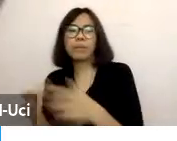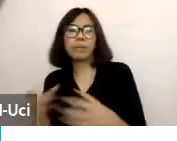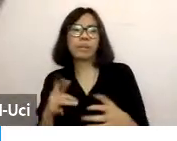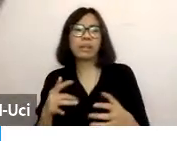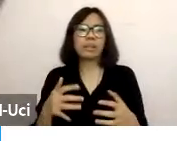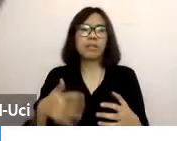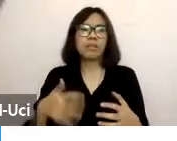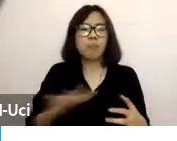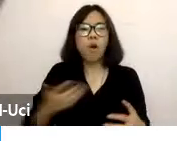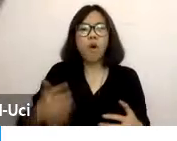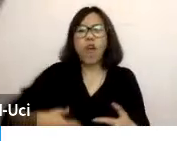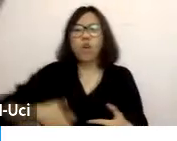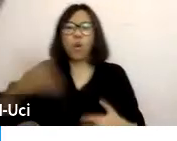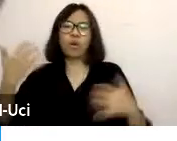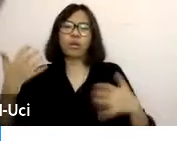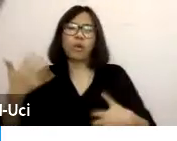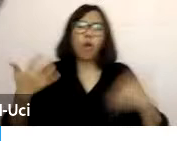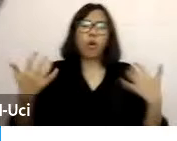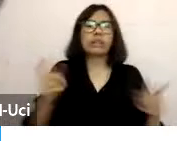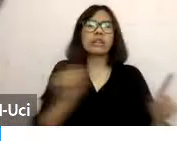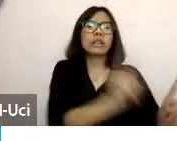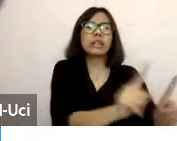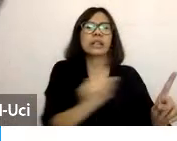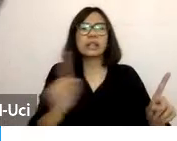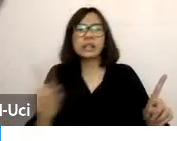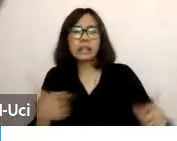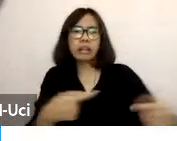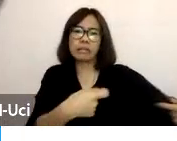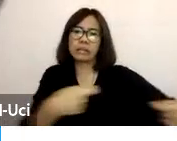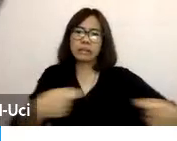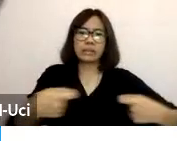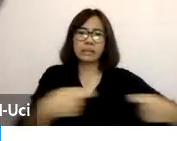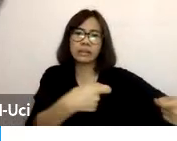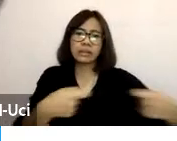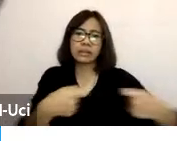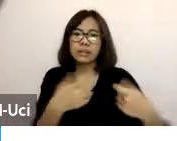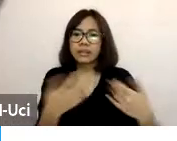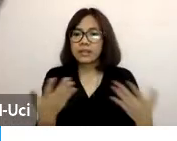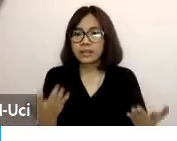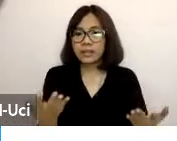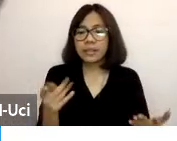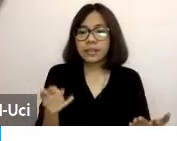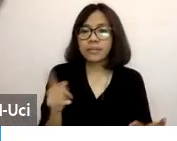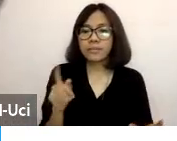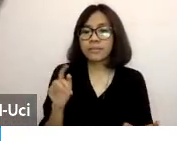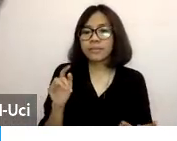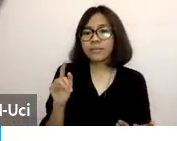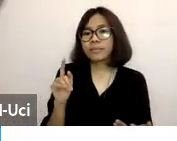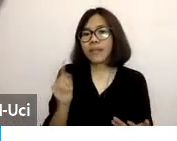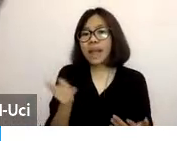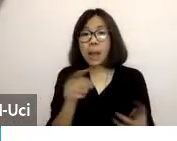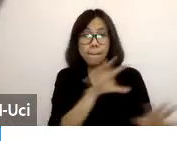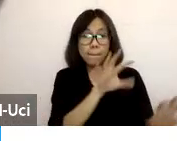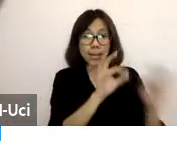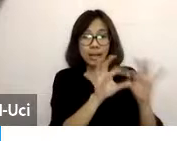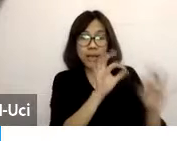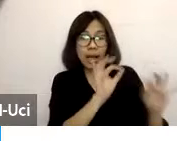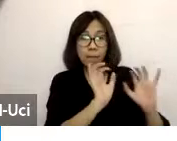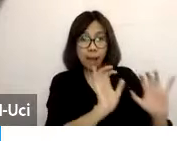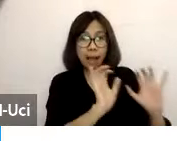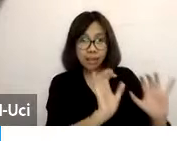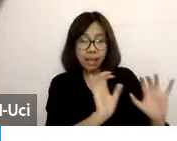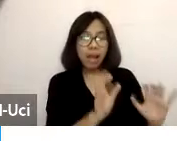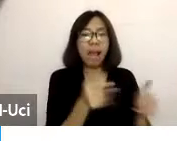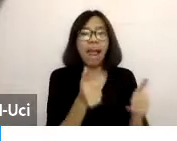barangkali satu ada di prestasi tertentu ada satu sachet desentralisasi yang lain kemewahan tadi tentu saja mempunyai satu dampak